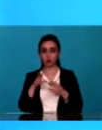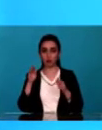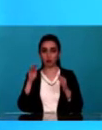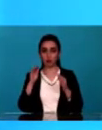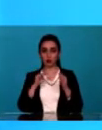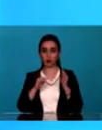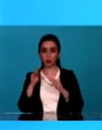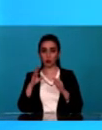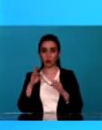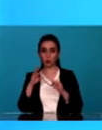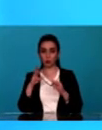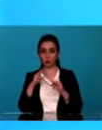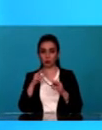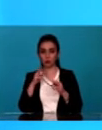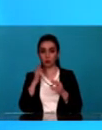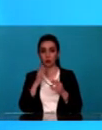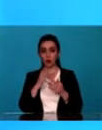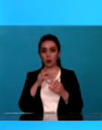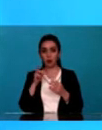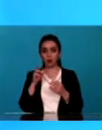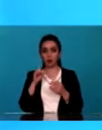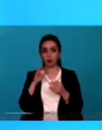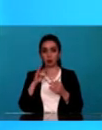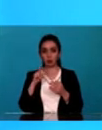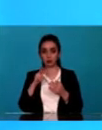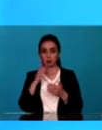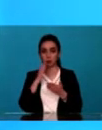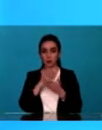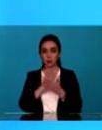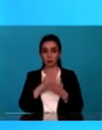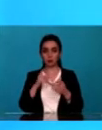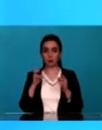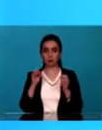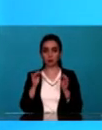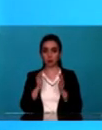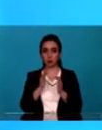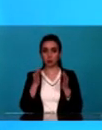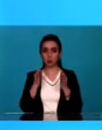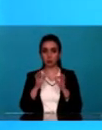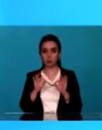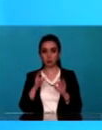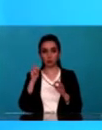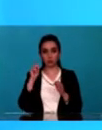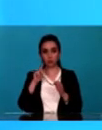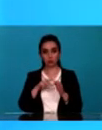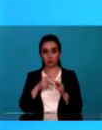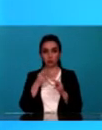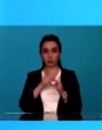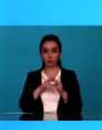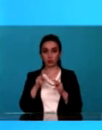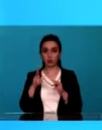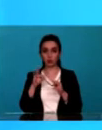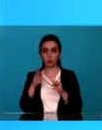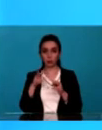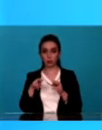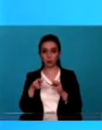компоненте. Min Value аналогично определяет минимально допустимое значение этого